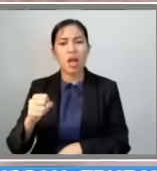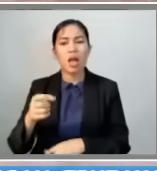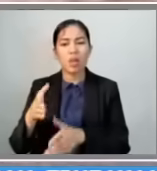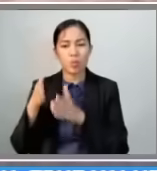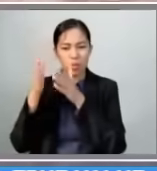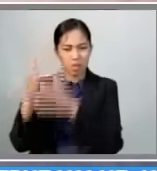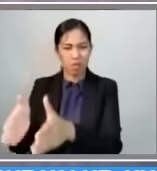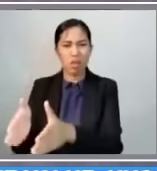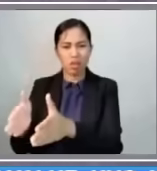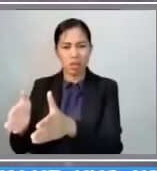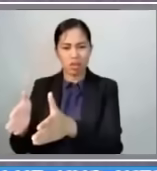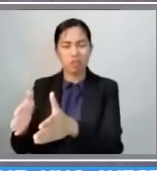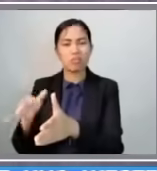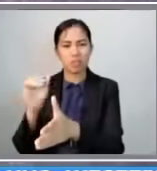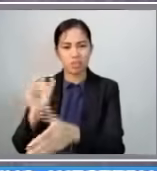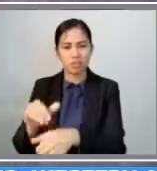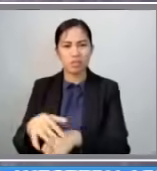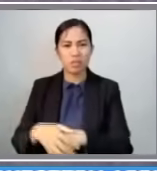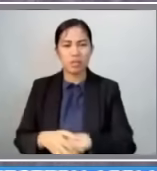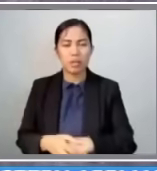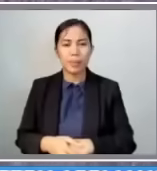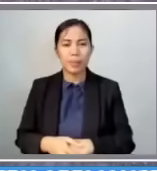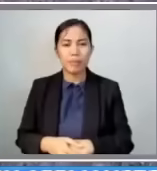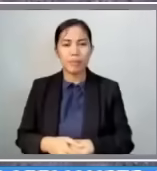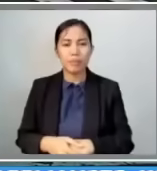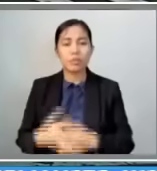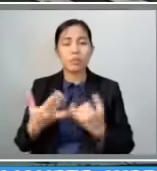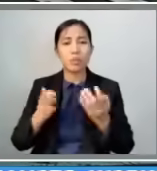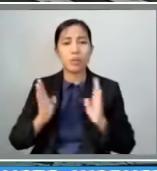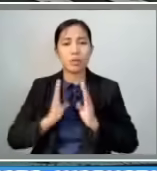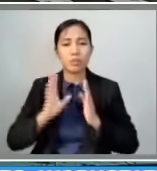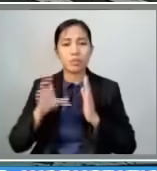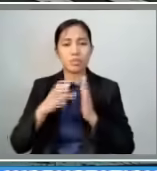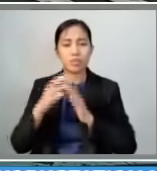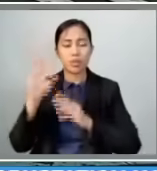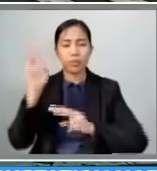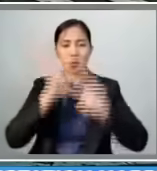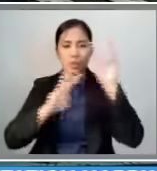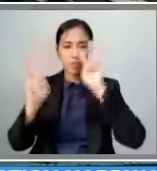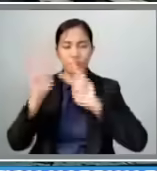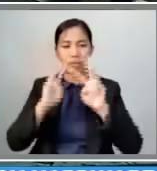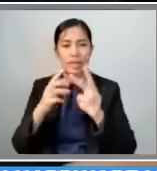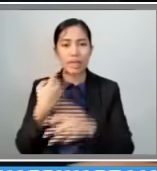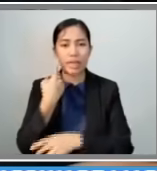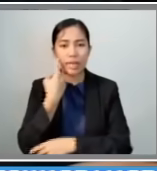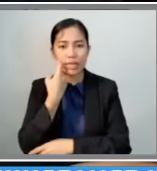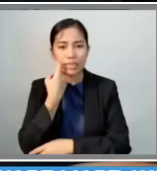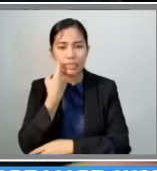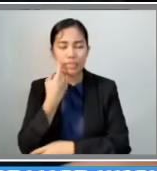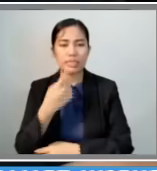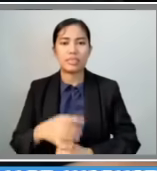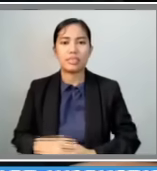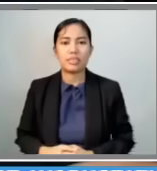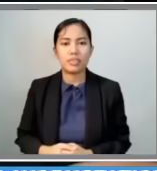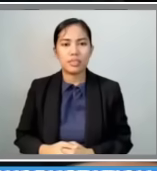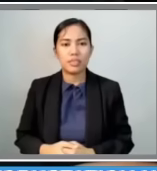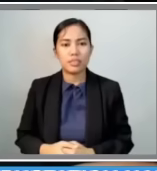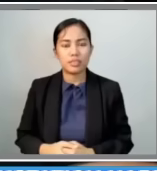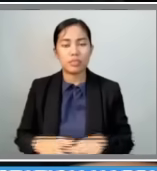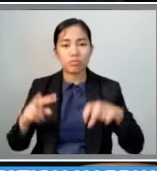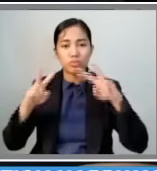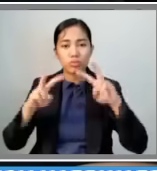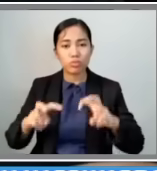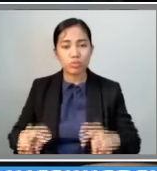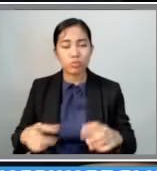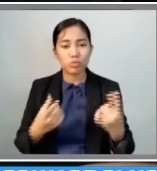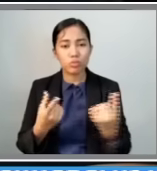Ang pinangangambahan ng lungsod ng Baguio. Based dun sa latest na modeling na ginawa namin with the help of